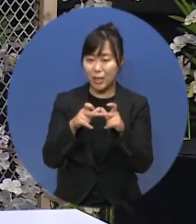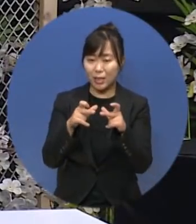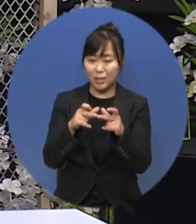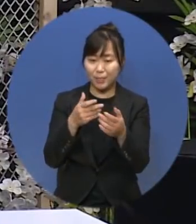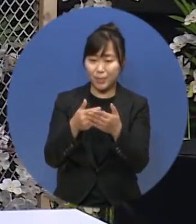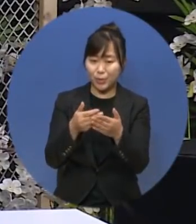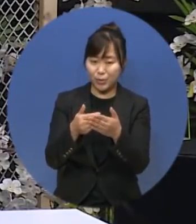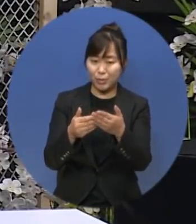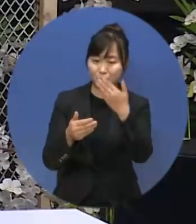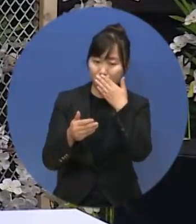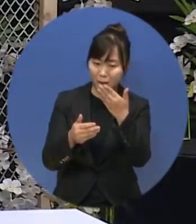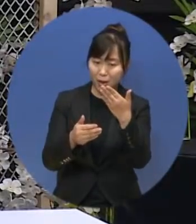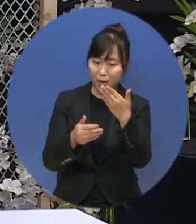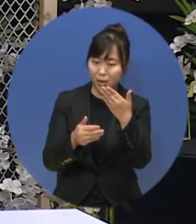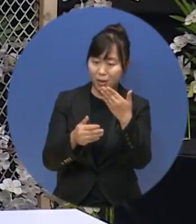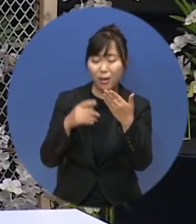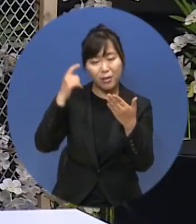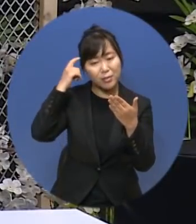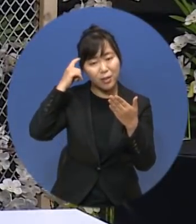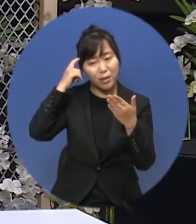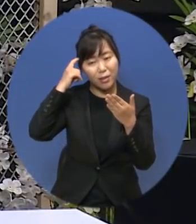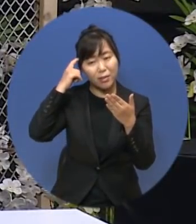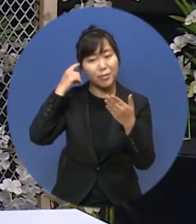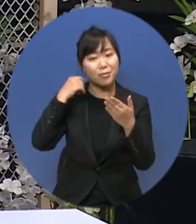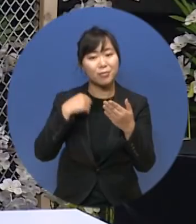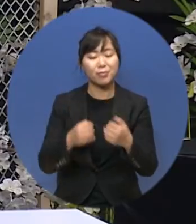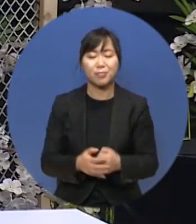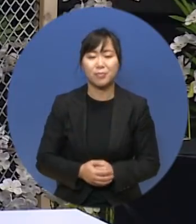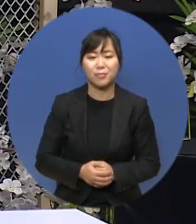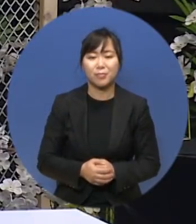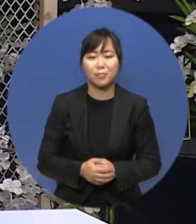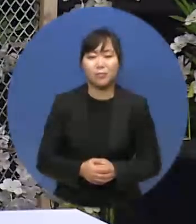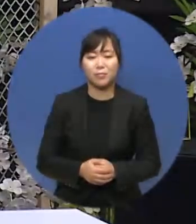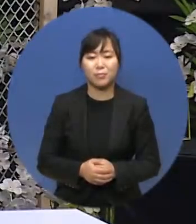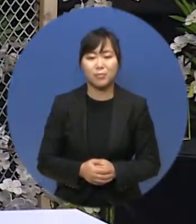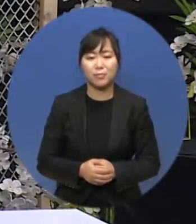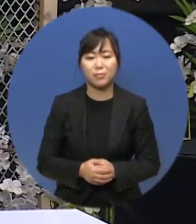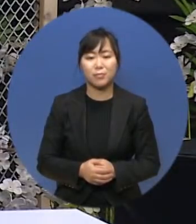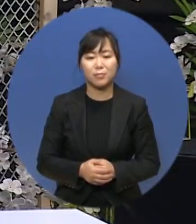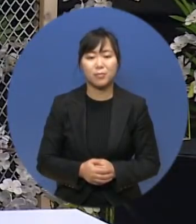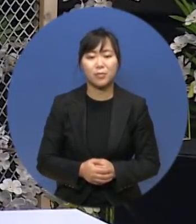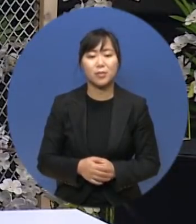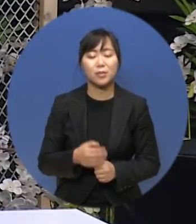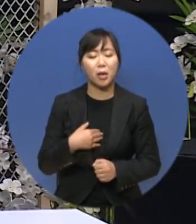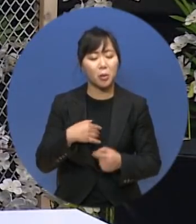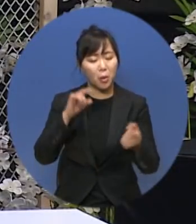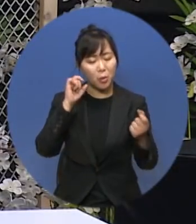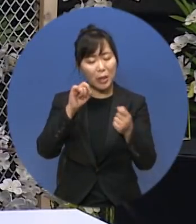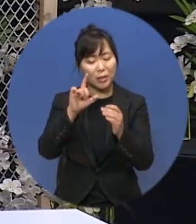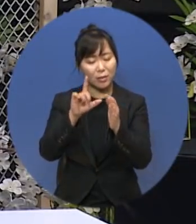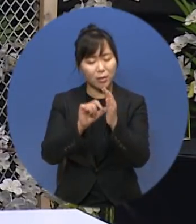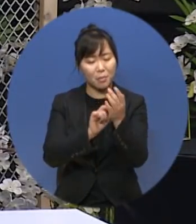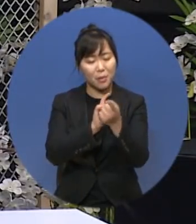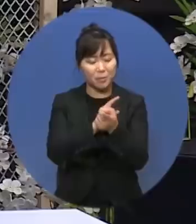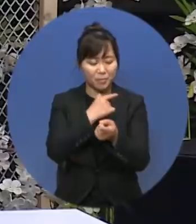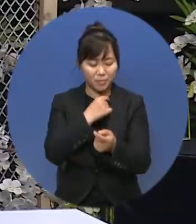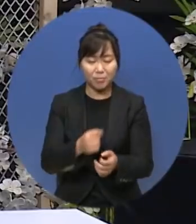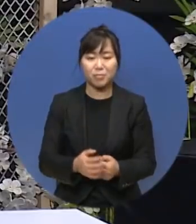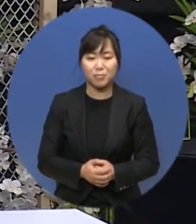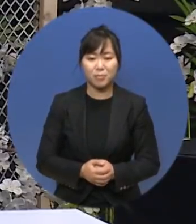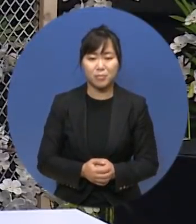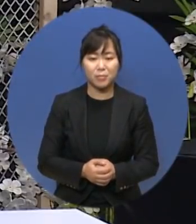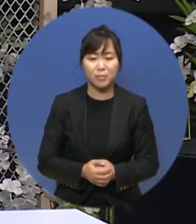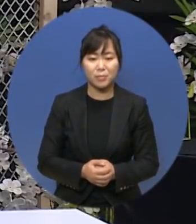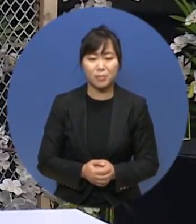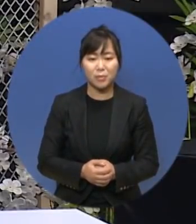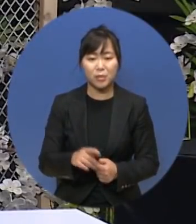시각장애인이 미술을 할 수 있다라는 생각을 한번 해보셨는지요? 저는 그런 시대가 오기를 간절히 바라는 마음입니다. 이를